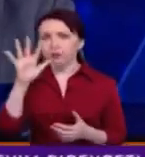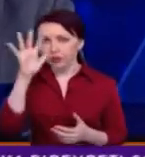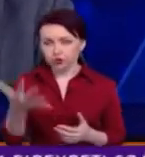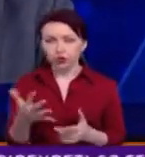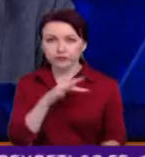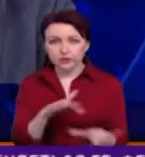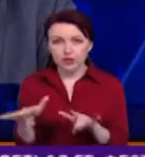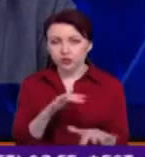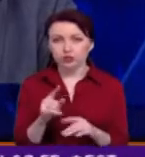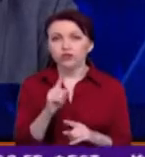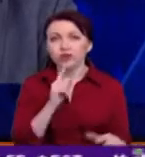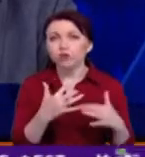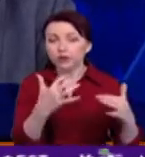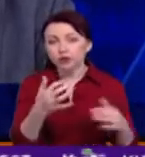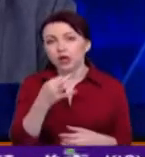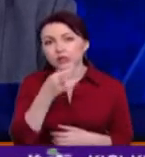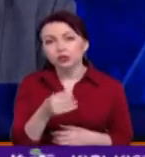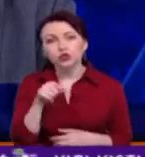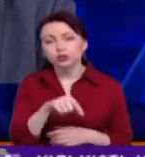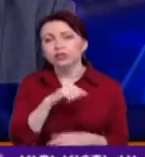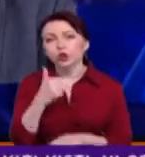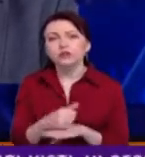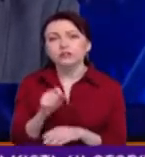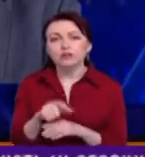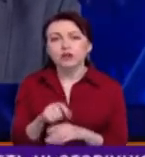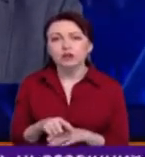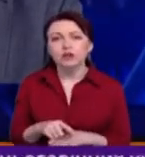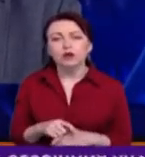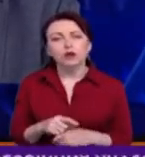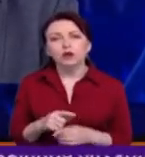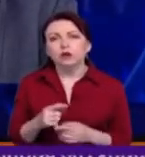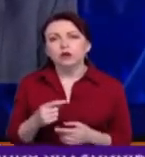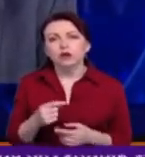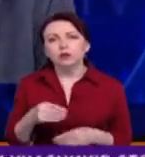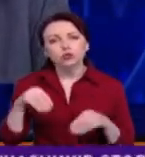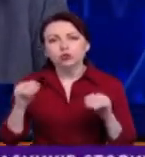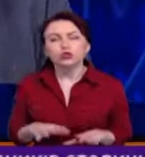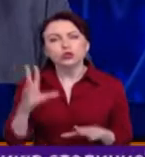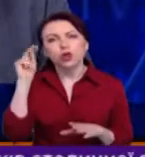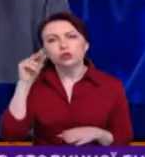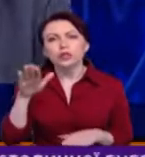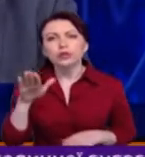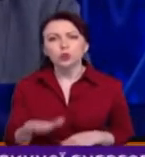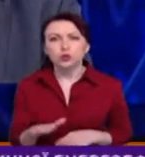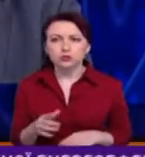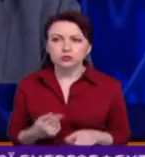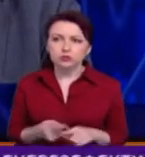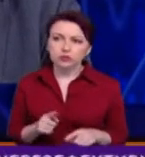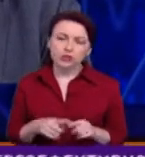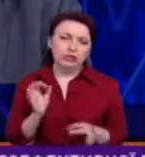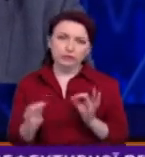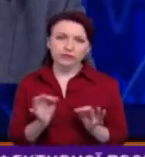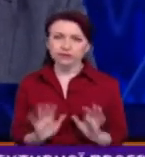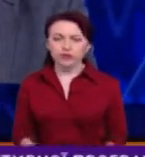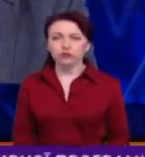діючої Верховної Ради, то сказати, що їхнє головне завдання – це визначитись з датою тієї інаугурації – ну, то це ж не буде зовсім справедливо.